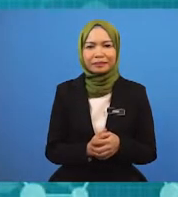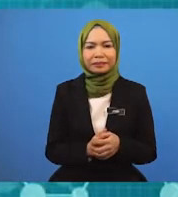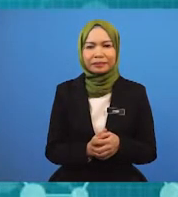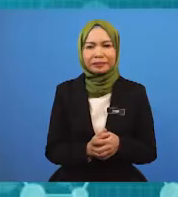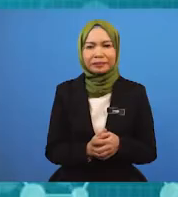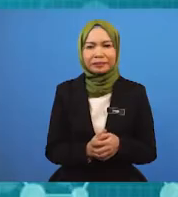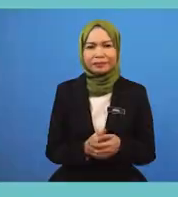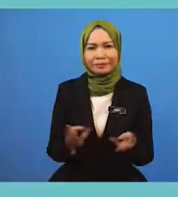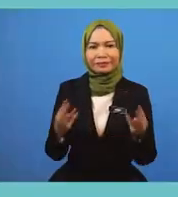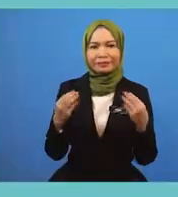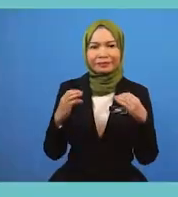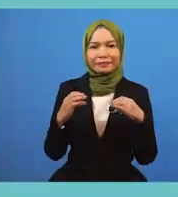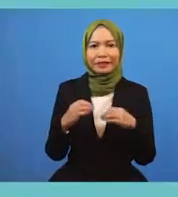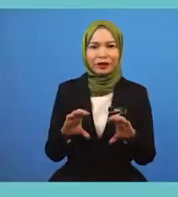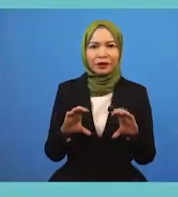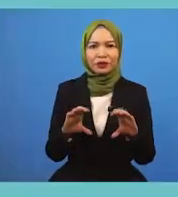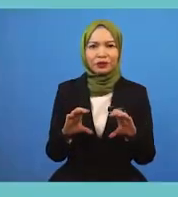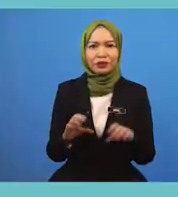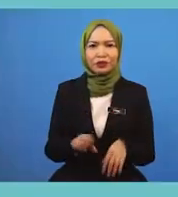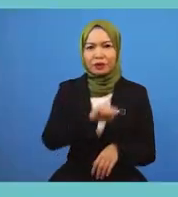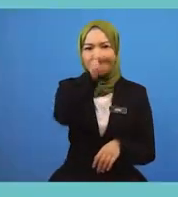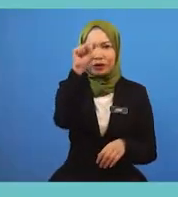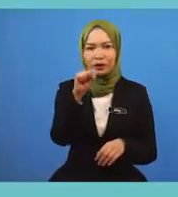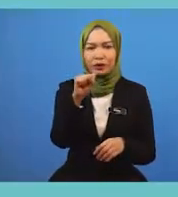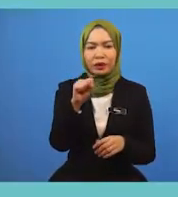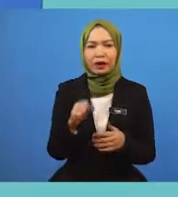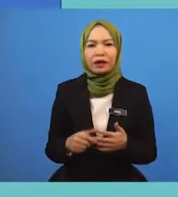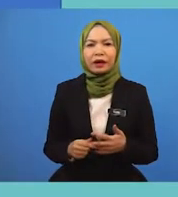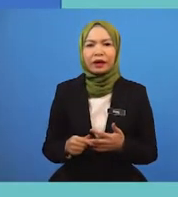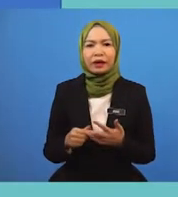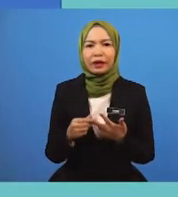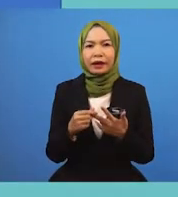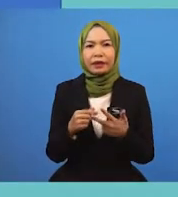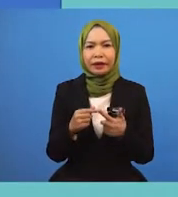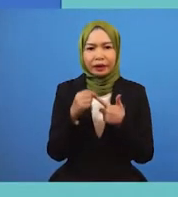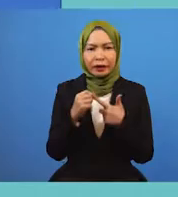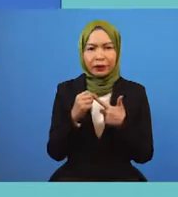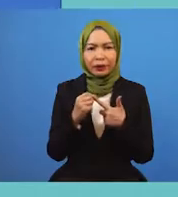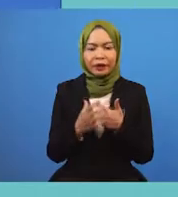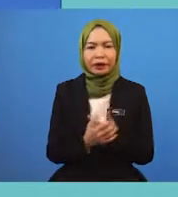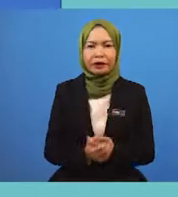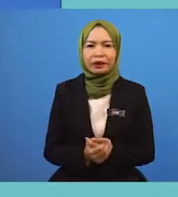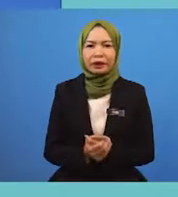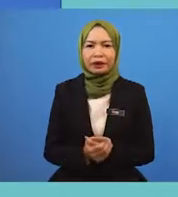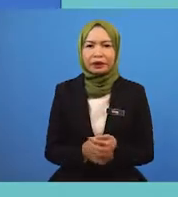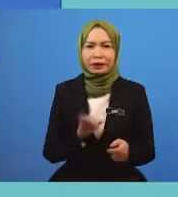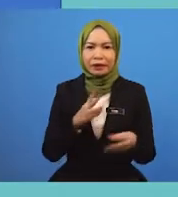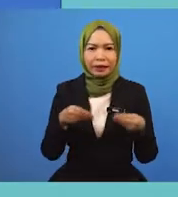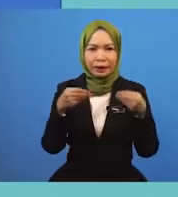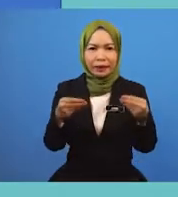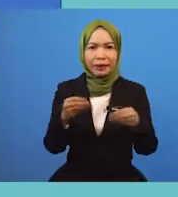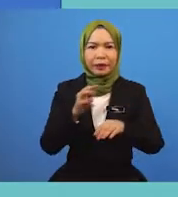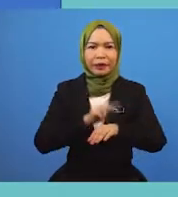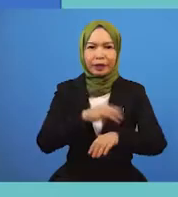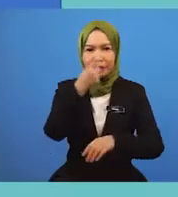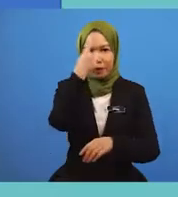pula soalan analisis yang kedua. Sekali lagi, cikgu memberikan murid-murid masa untuk menjawab